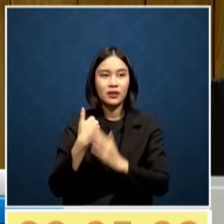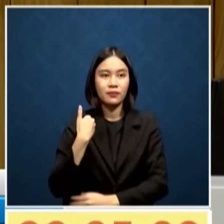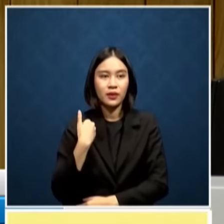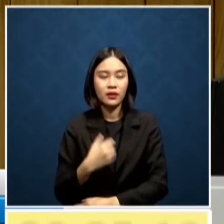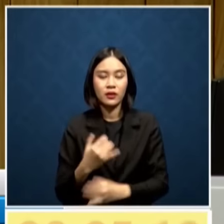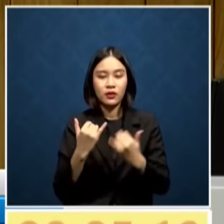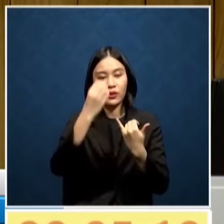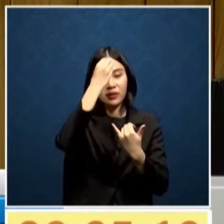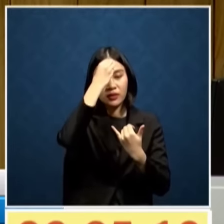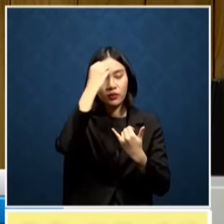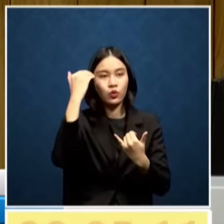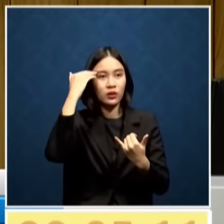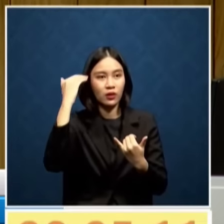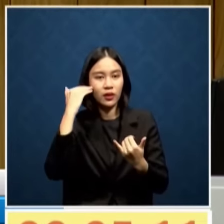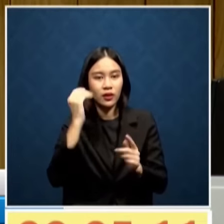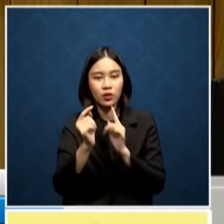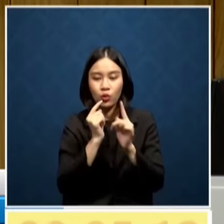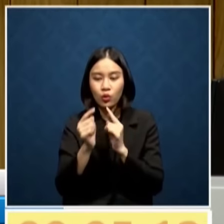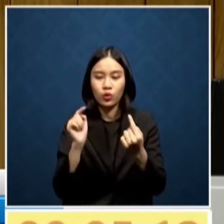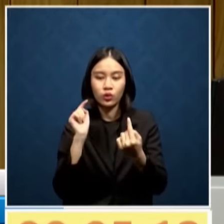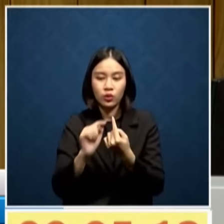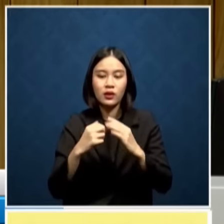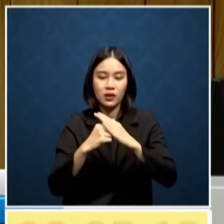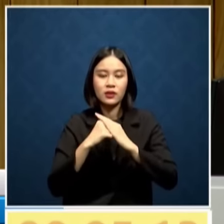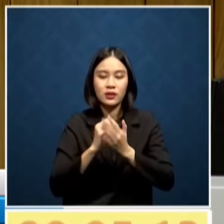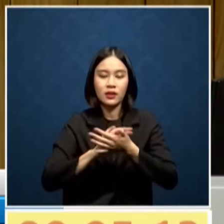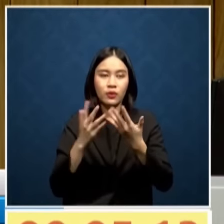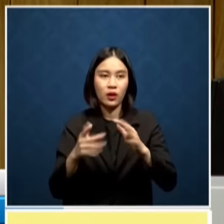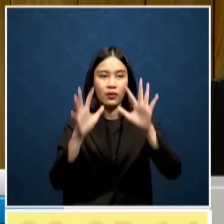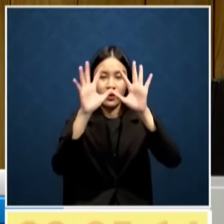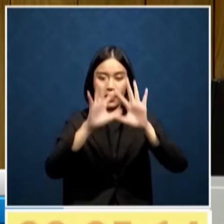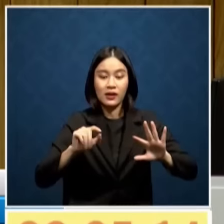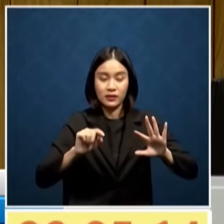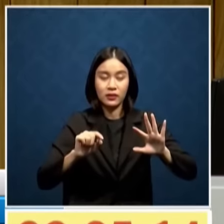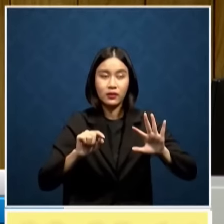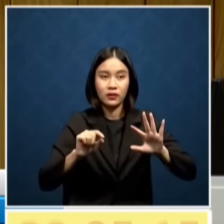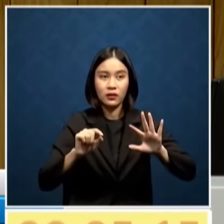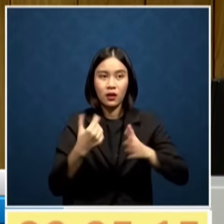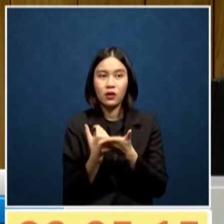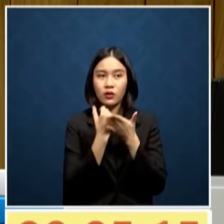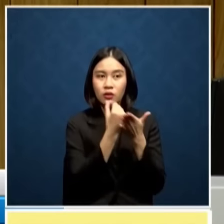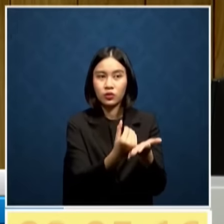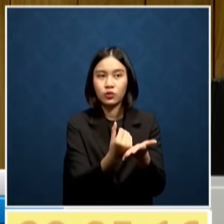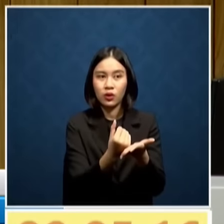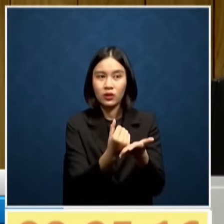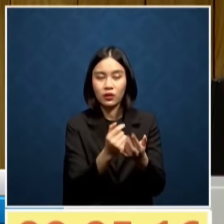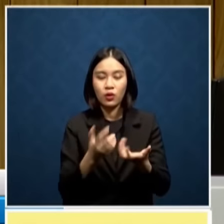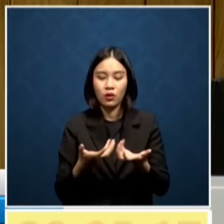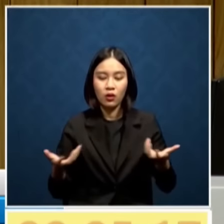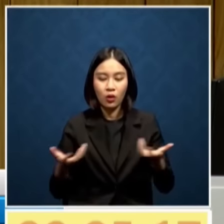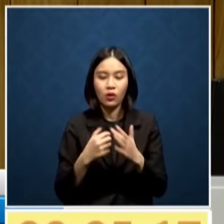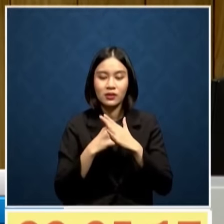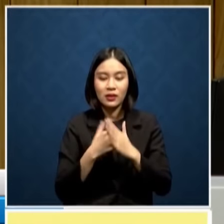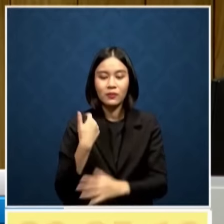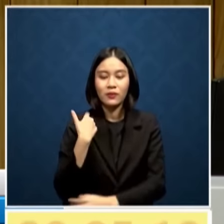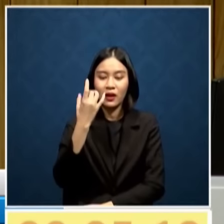ราบว่าญี่ปุ่นกับเกาหลีเนี่ยได้มีการเจรจากับจีนแล้วเดี๋ยวอาเซียนเข้าไปเรื่องนี้ก็จะทำให้เรื่องสินค้าจีนเป็นอย่าง